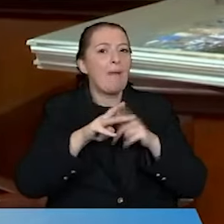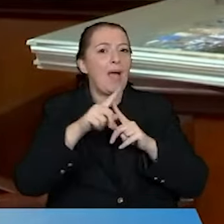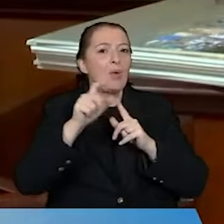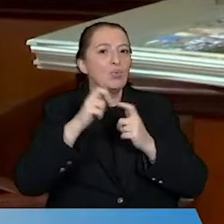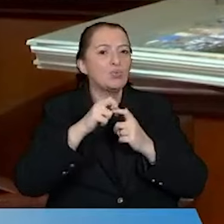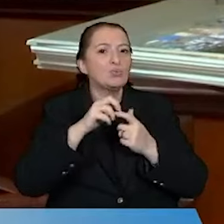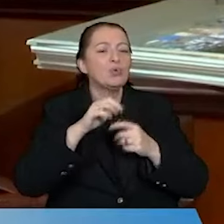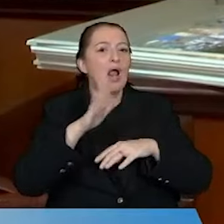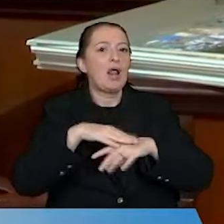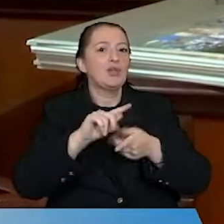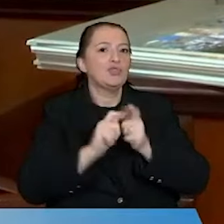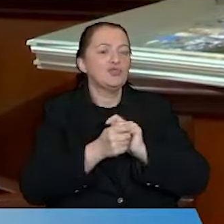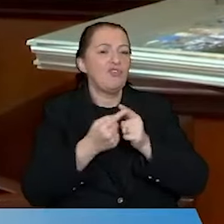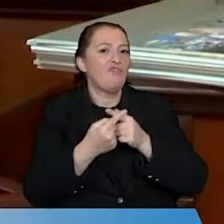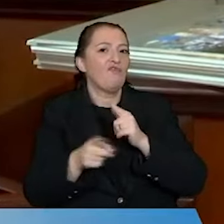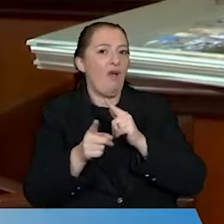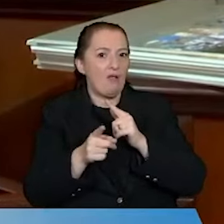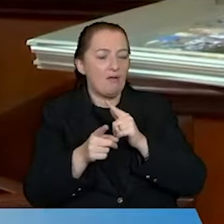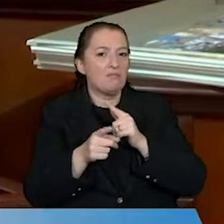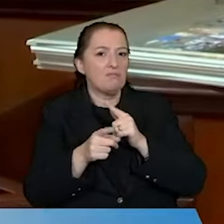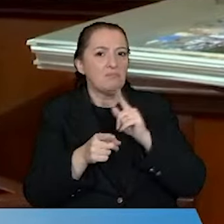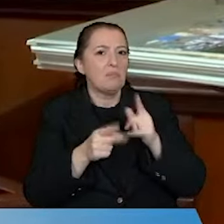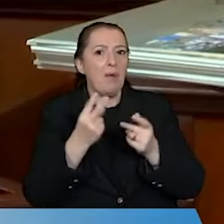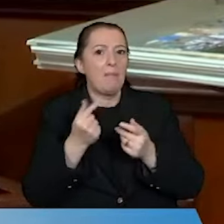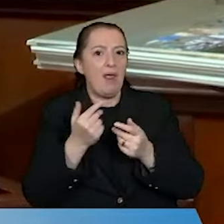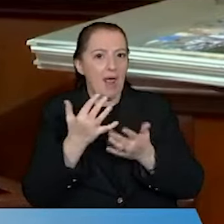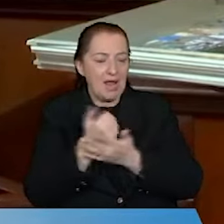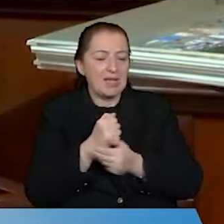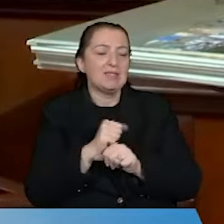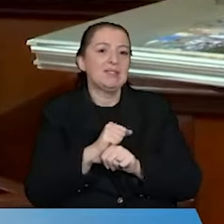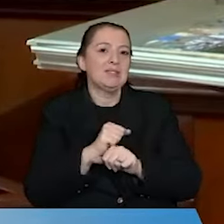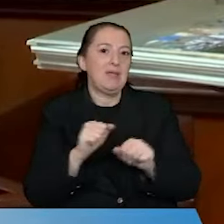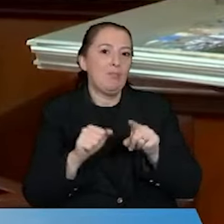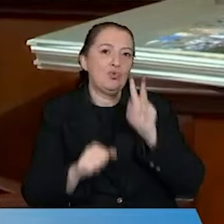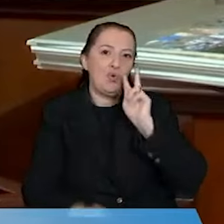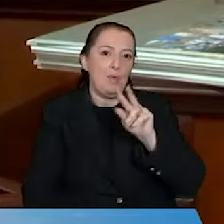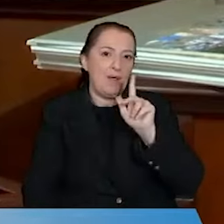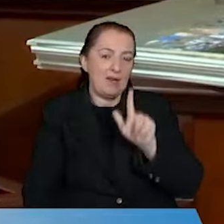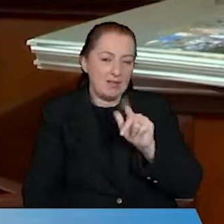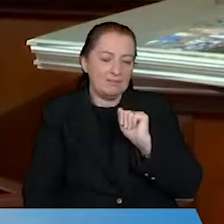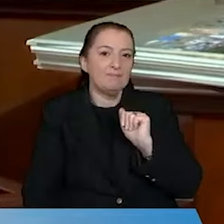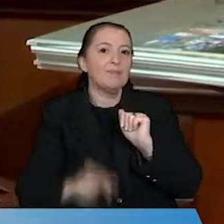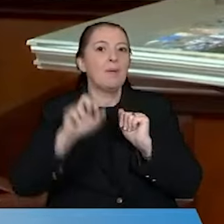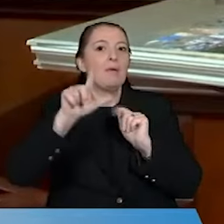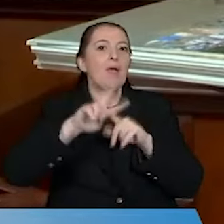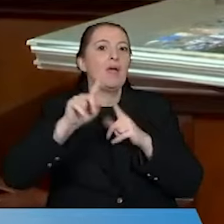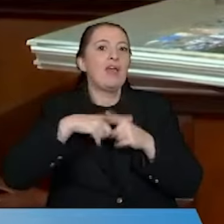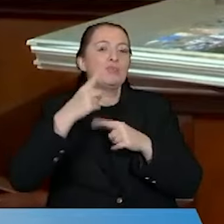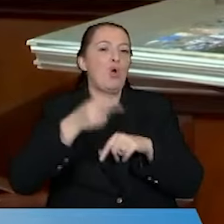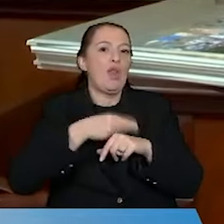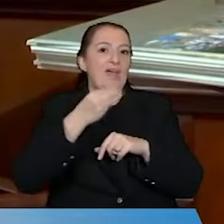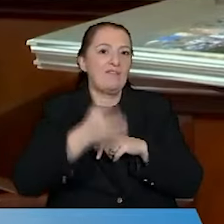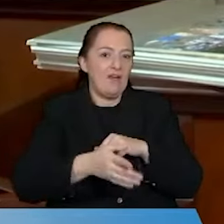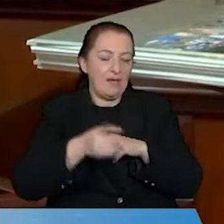Farklı bir şeye gitti. Bu da bir anlamda da gelir kaybıydı. Bunu da görmek lazım. Yine plajlarla ilgili bir örnek verdi Fatih